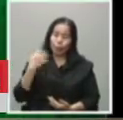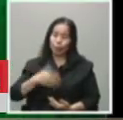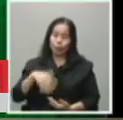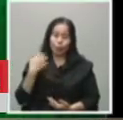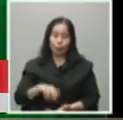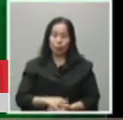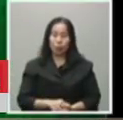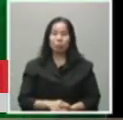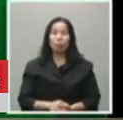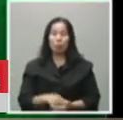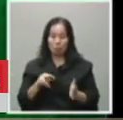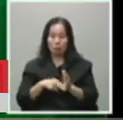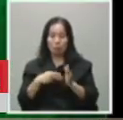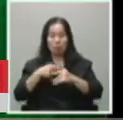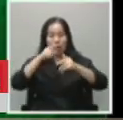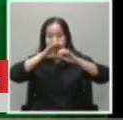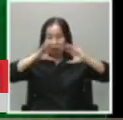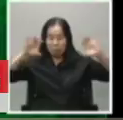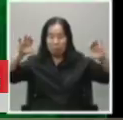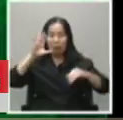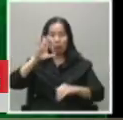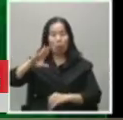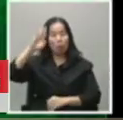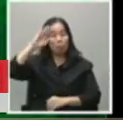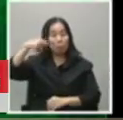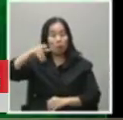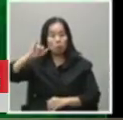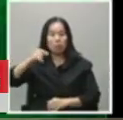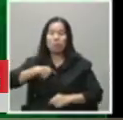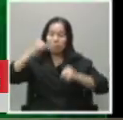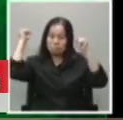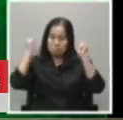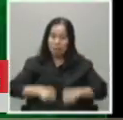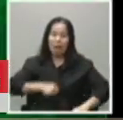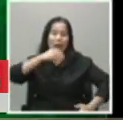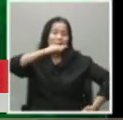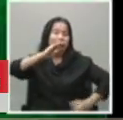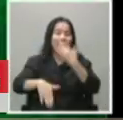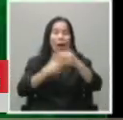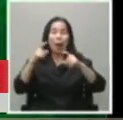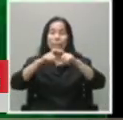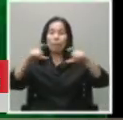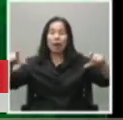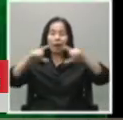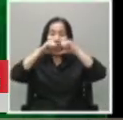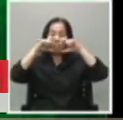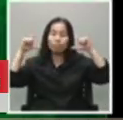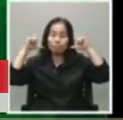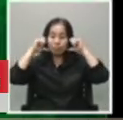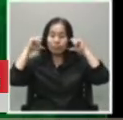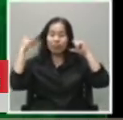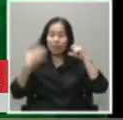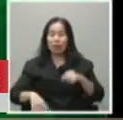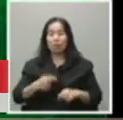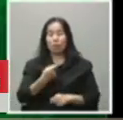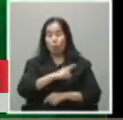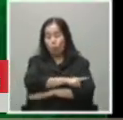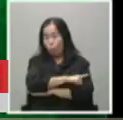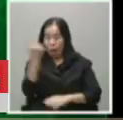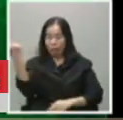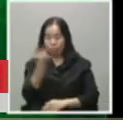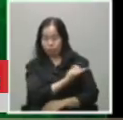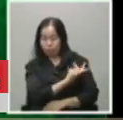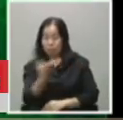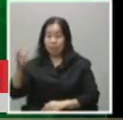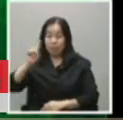ฐบาลประยุทธ์ตัดสินใจขายหน้ากากผ้าอนามัย10ชิ้น25บาทขายวันละ 10,000 ชิ้น15วัน